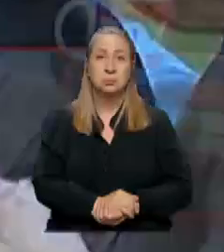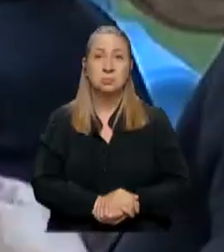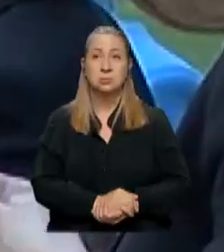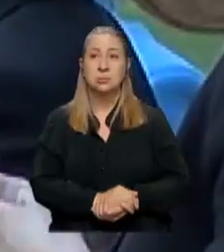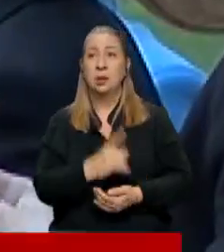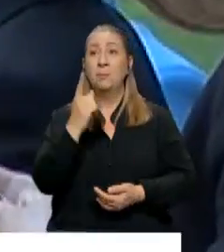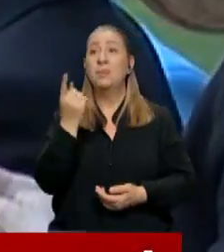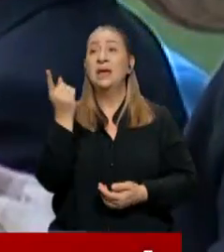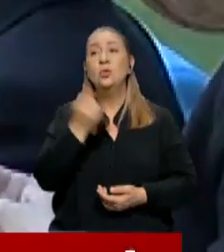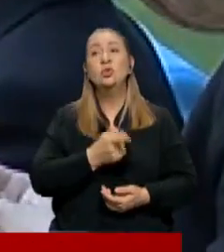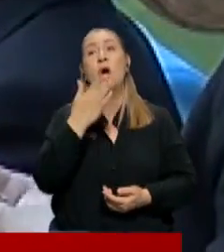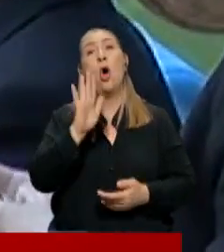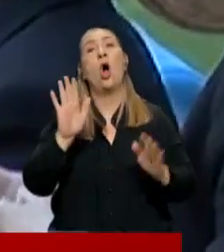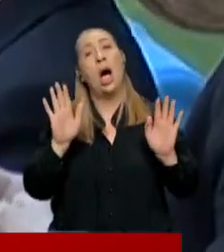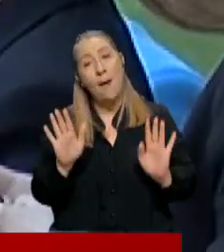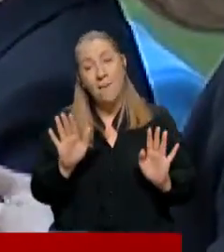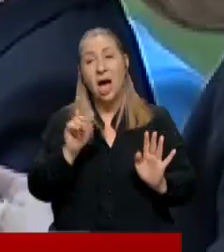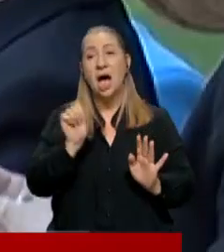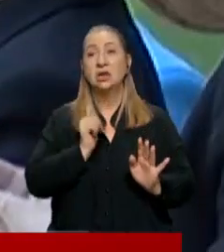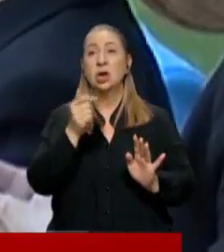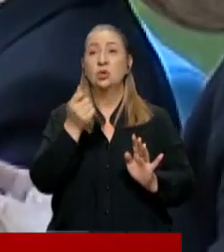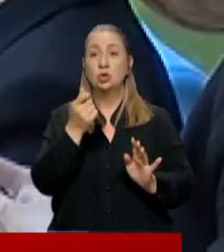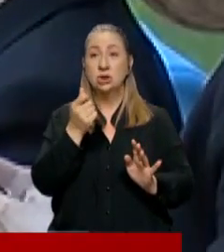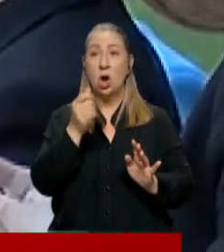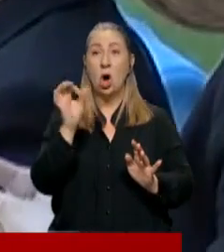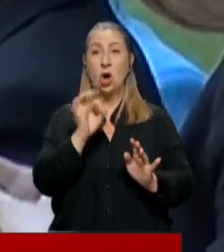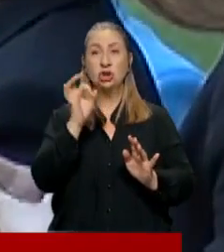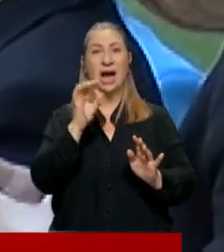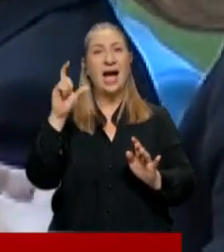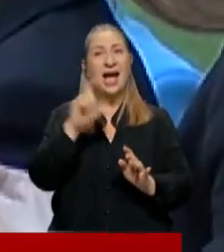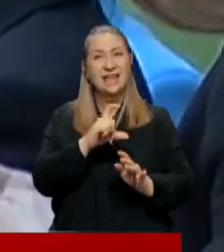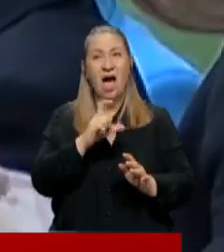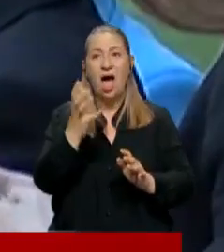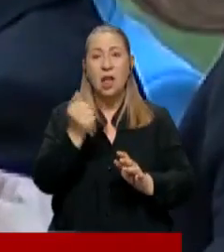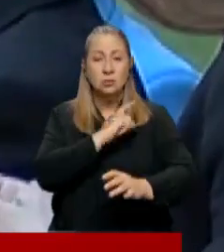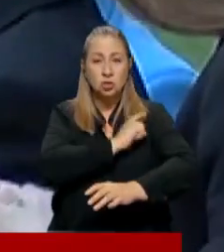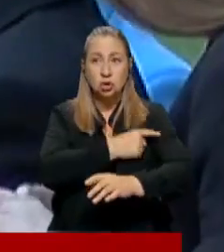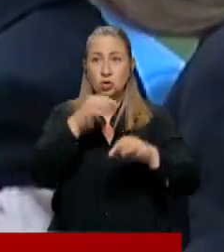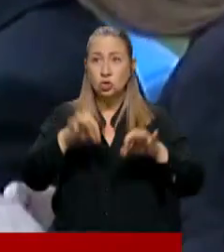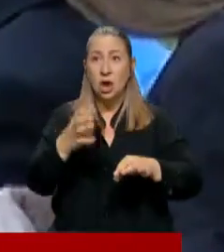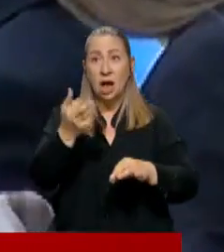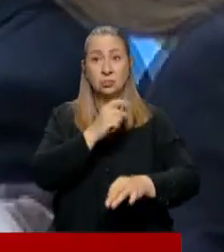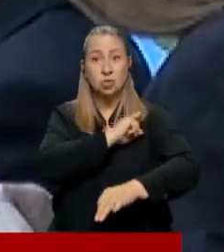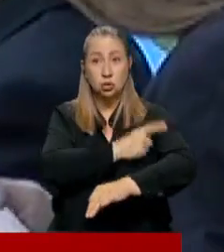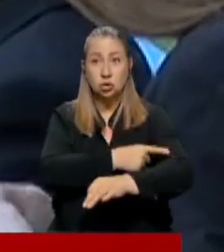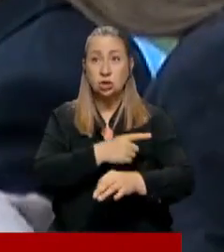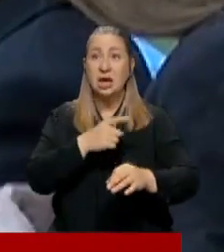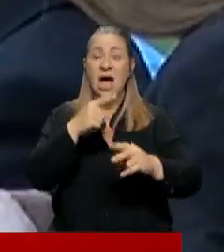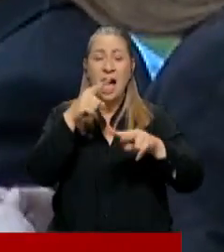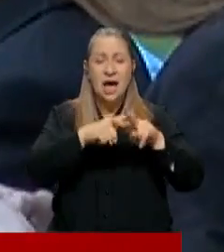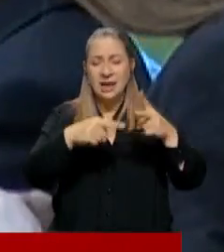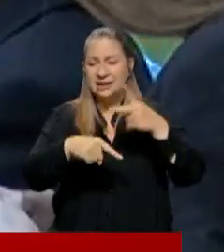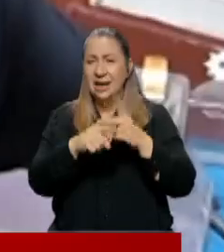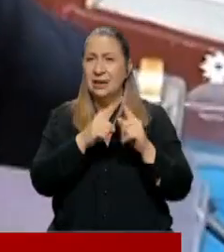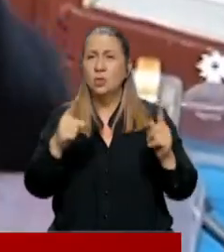Bir rakam yok ortada ama şu asgari ücretin Ocak ayındaki alım gücünden şu andaki alım gücünü A'dan Z'ye